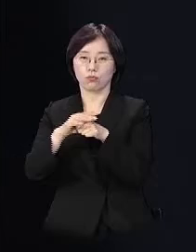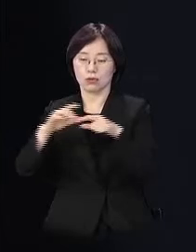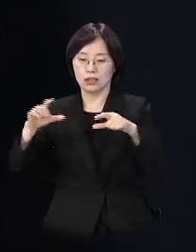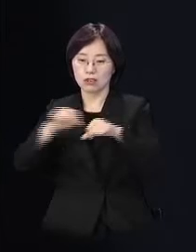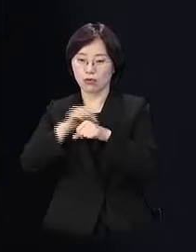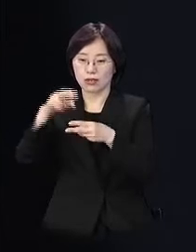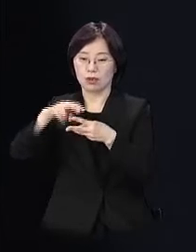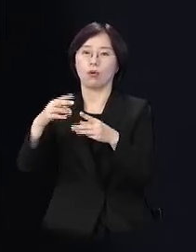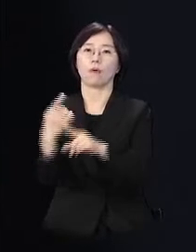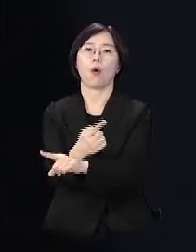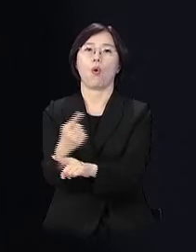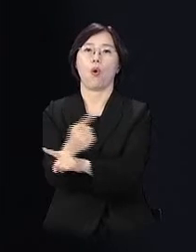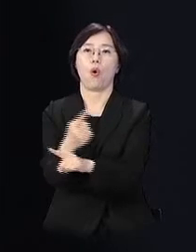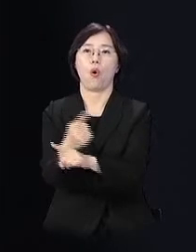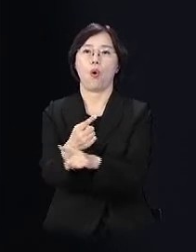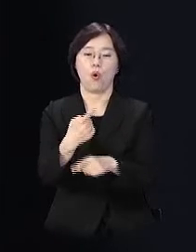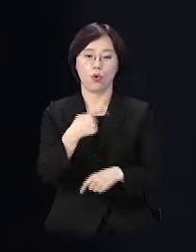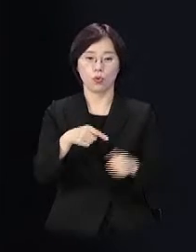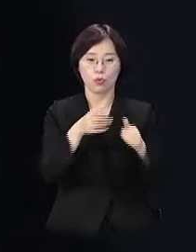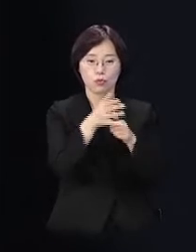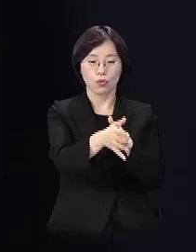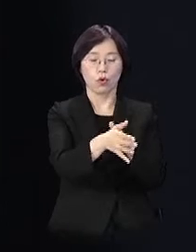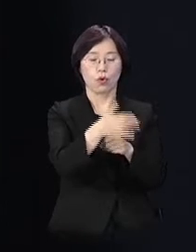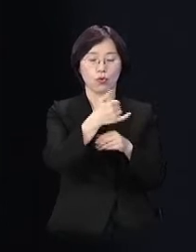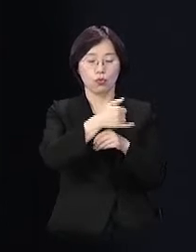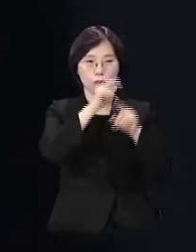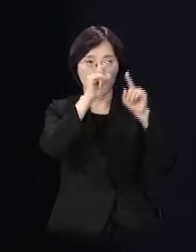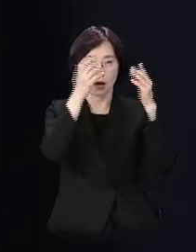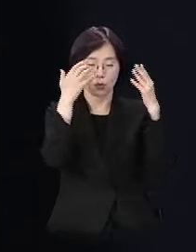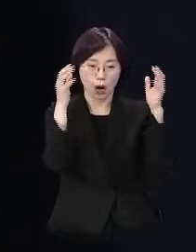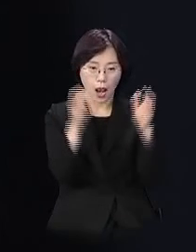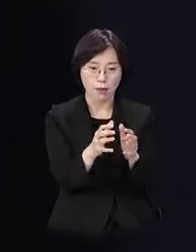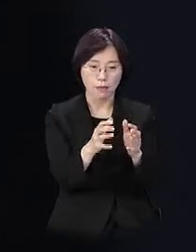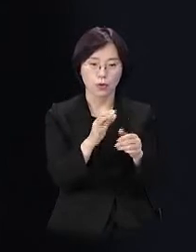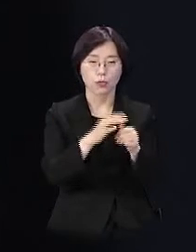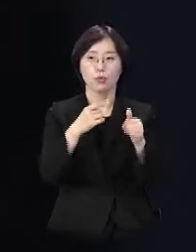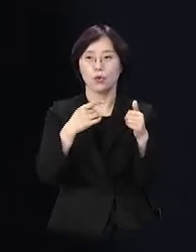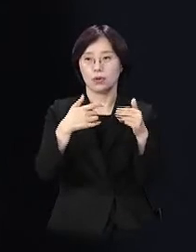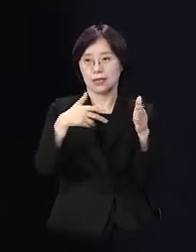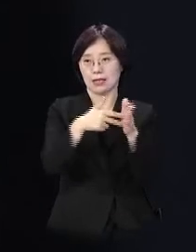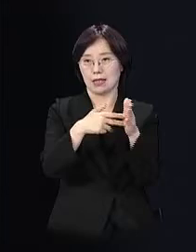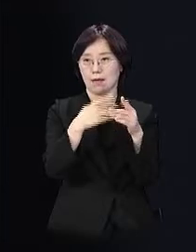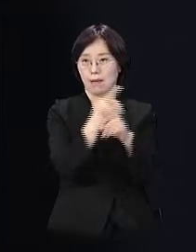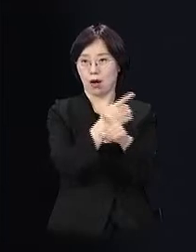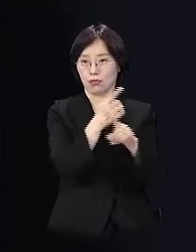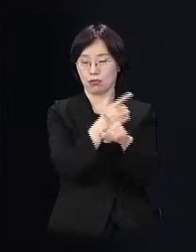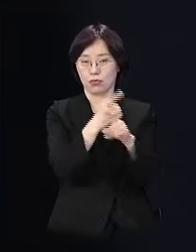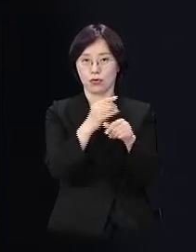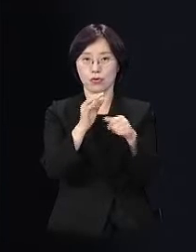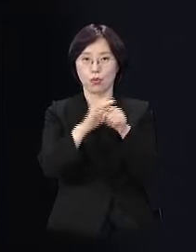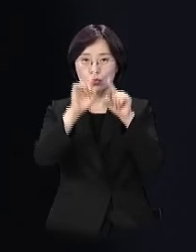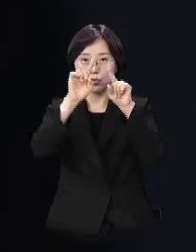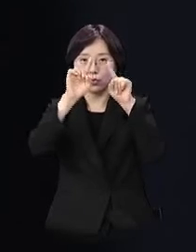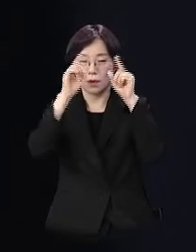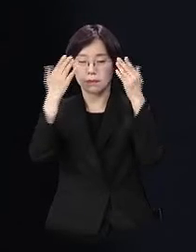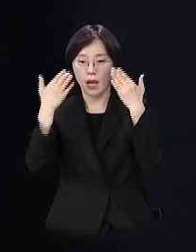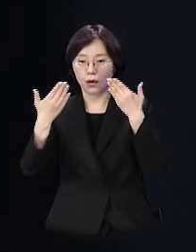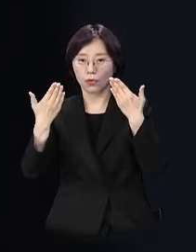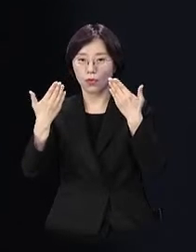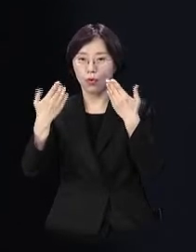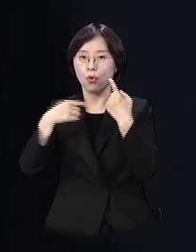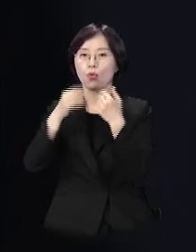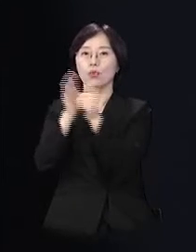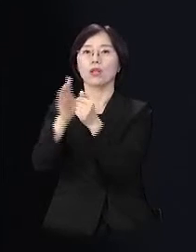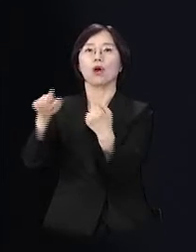센터 로 바꿉니다 교육 분야는 농민 사관학교 등을 모아 경북 교육 제 잔으로 개편해 경북 돌입 때 위탁 운영하는